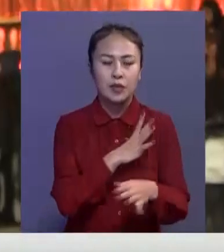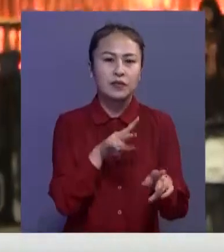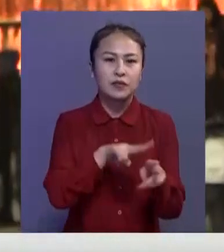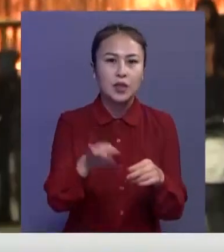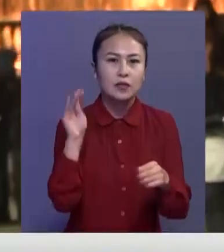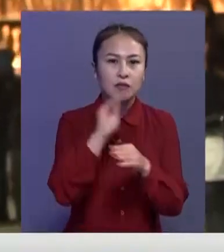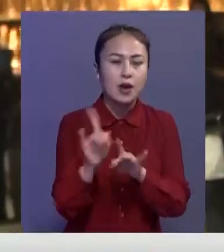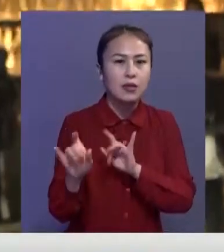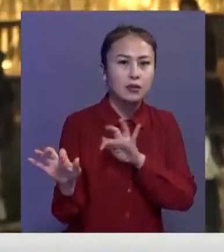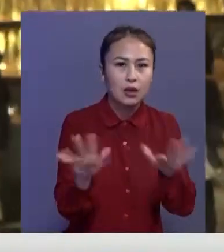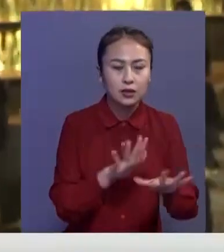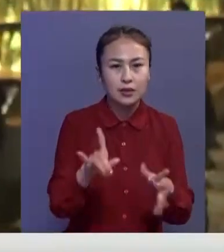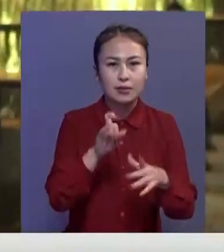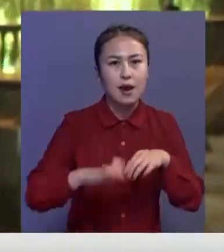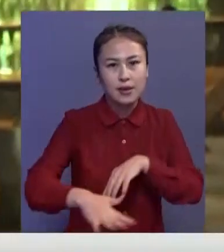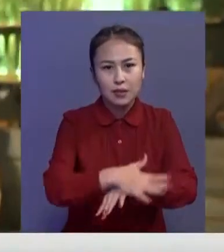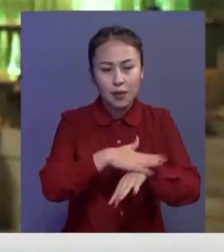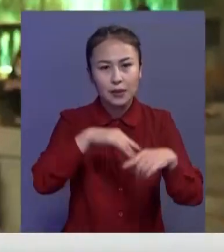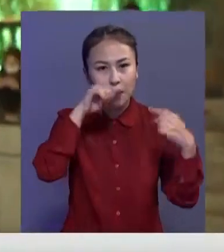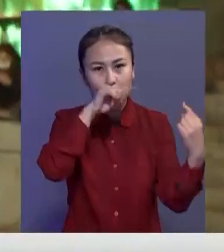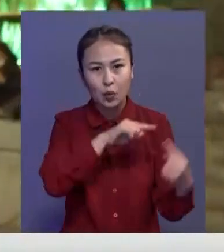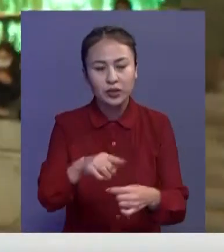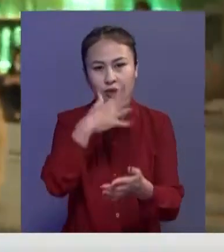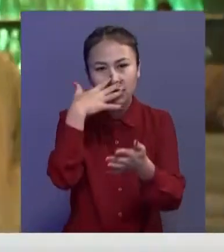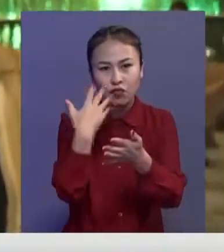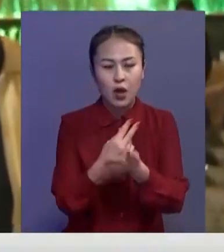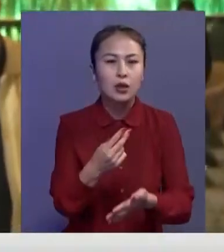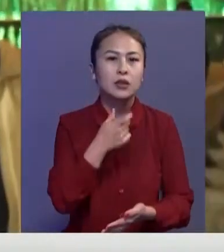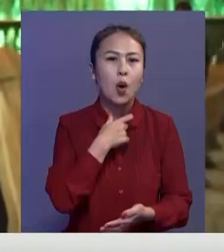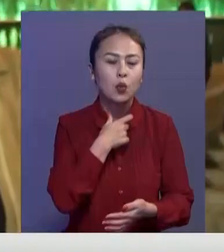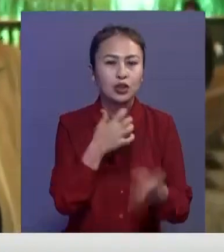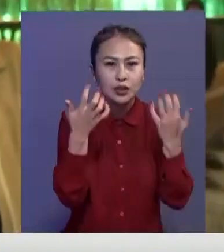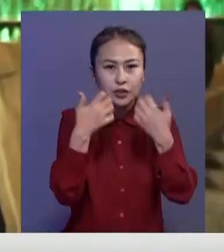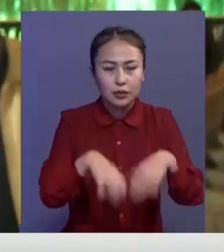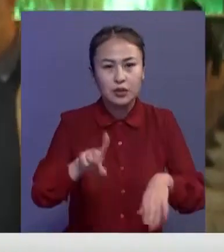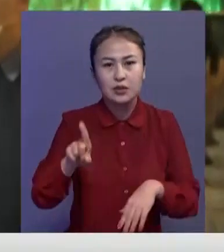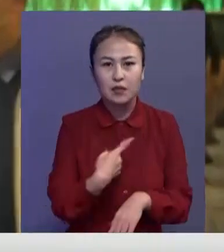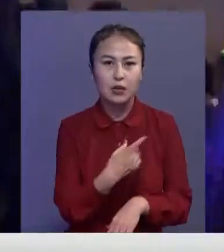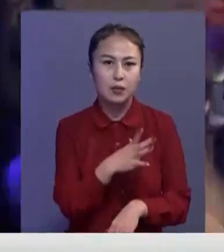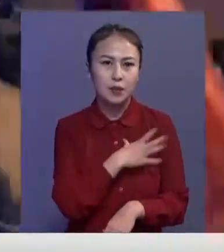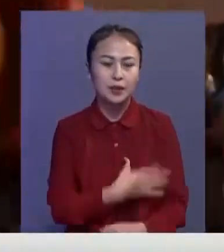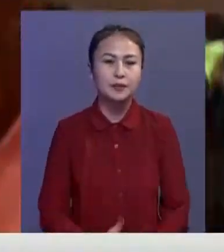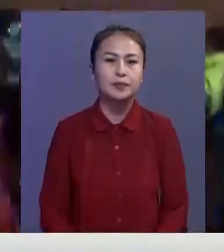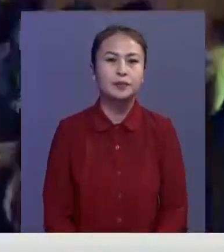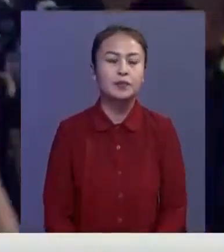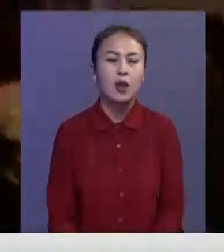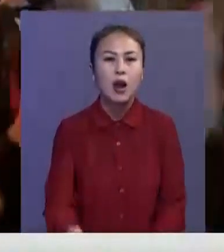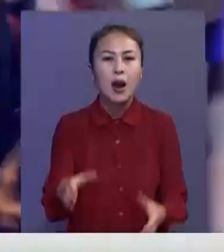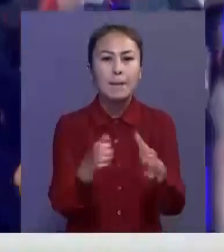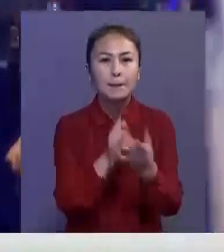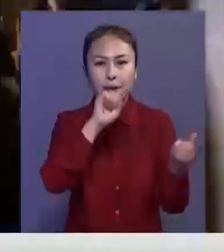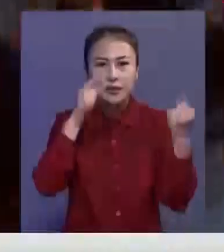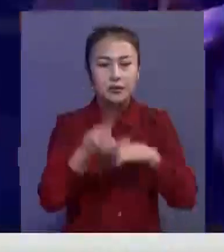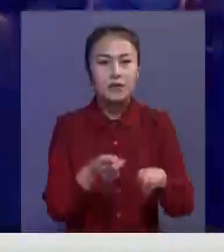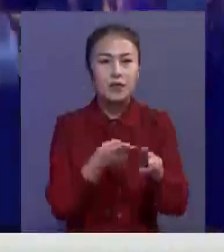Мұндай әрекетке ел азаматтары қарсы тұрып, өз дауыстарының есепке алынуын талап ететін шығар. Оппозиция алған